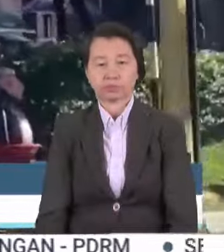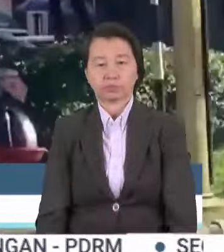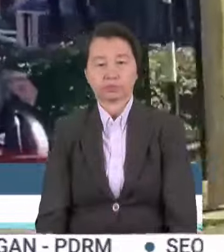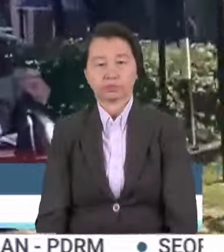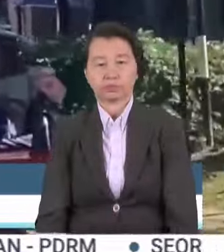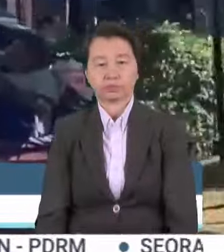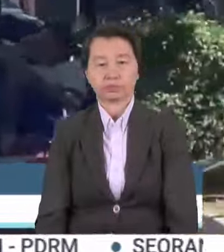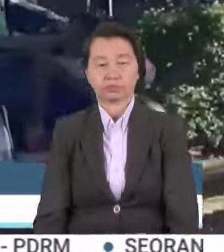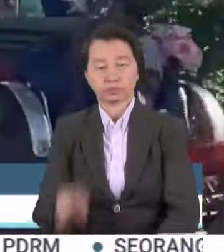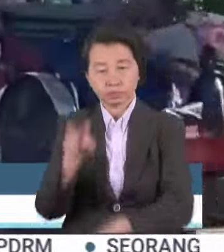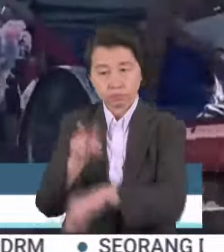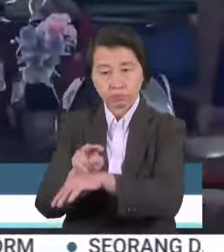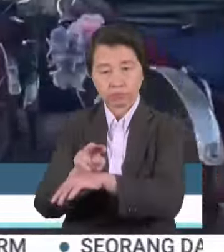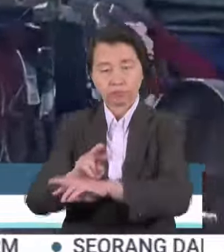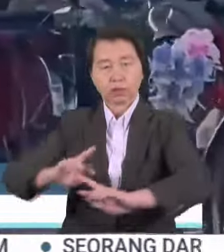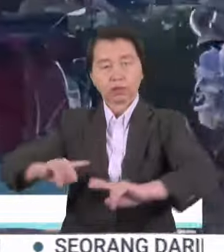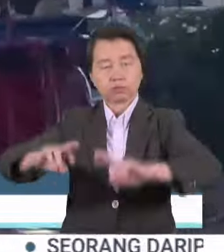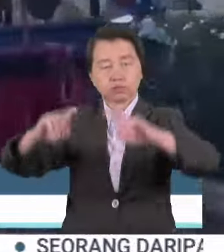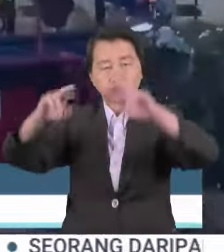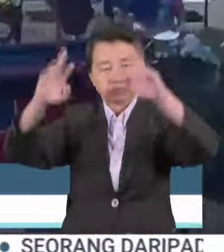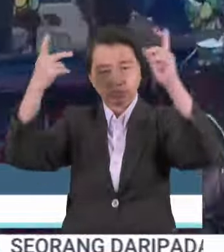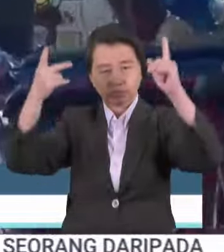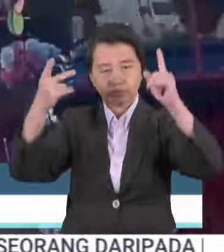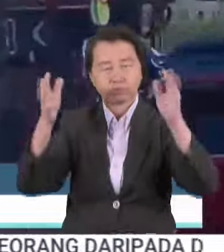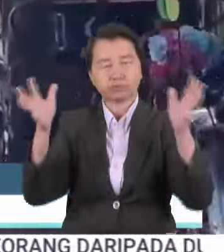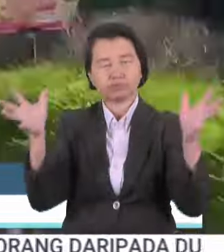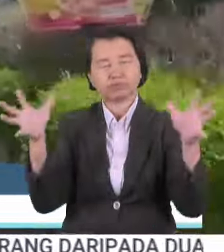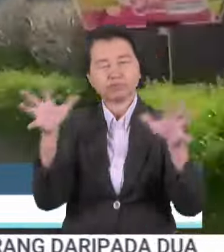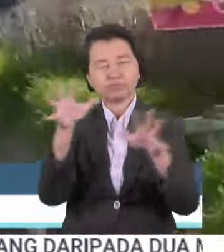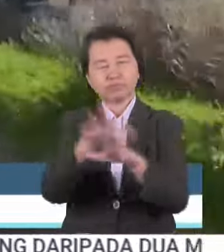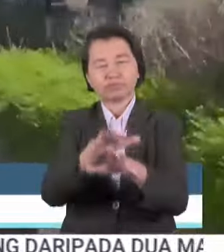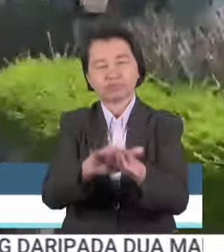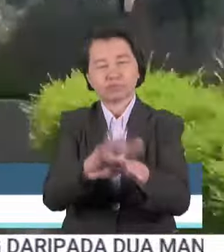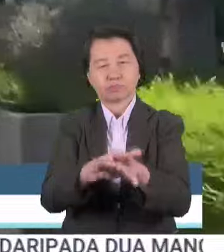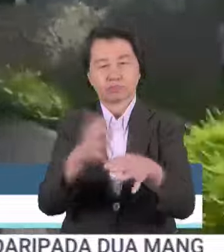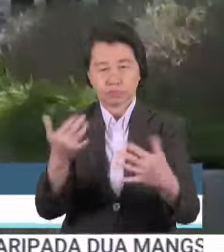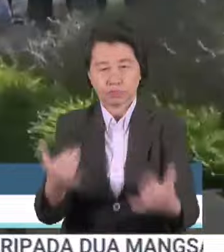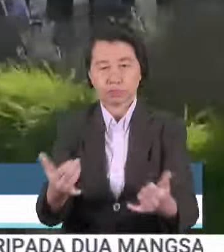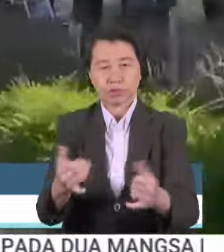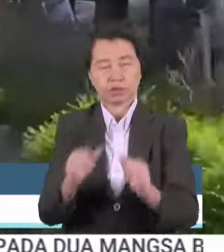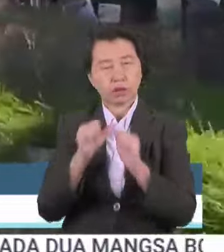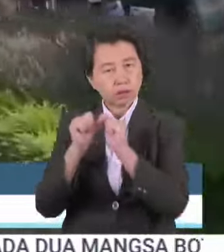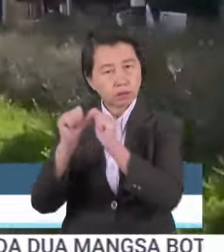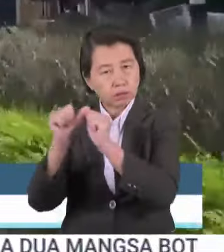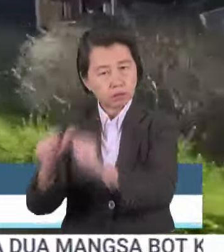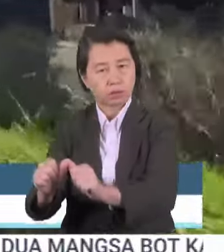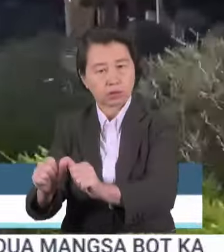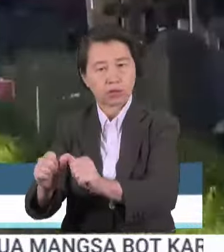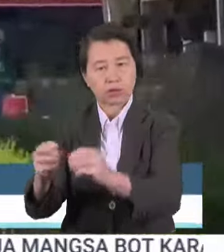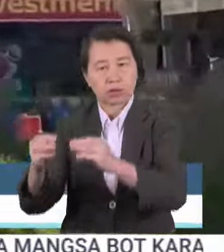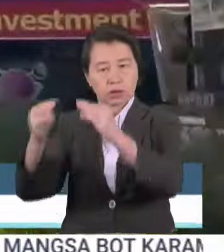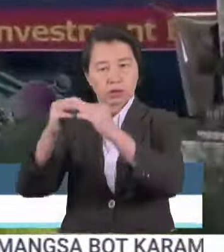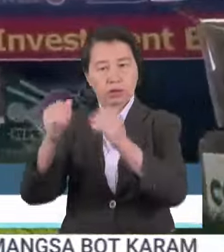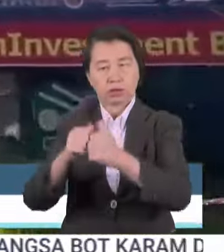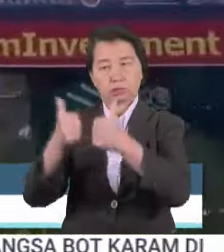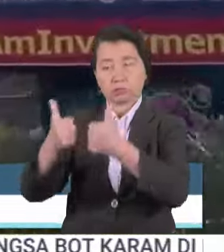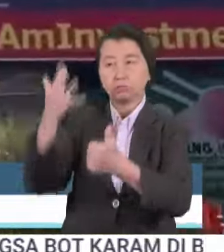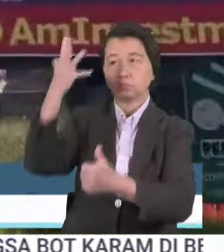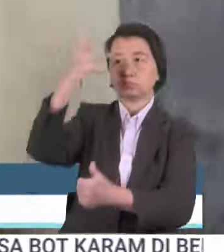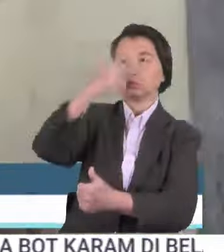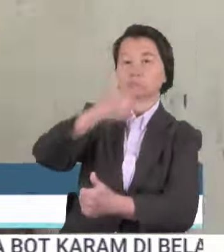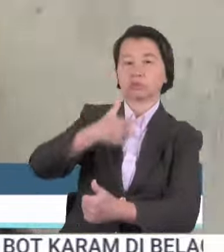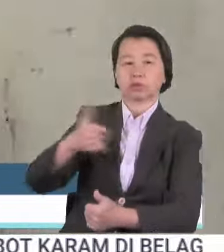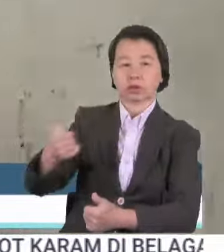Menjadi saksi kepada pembangunan yang kian mengimpit, mampukah masjid ini kekal dalam keagungan dan